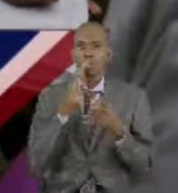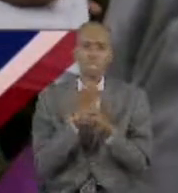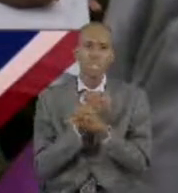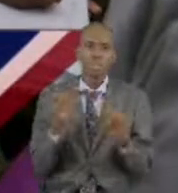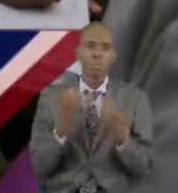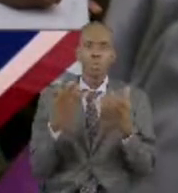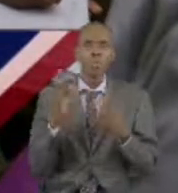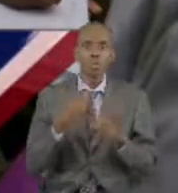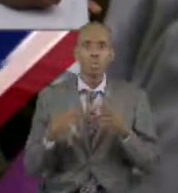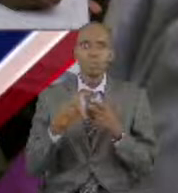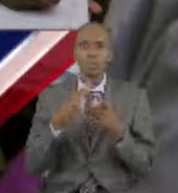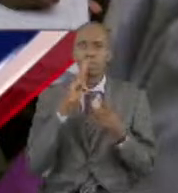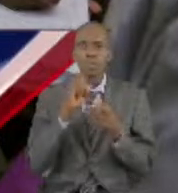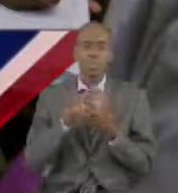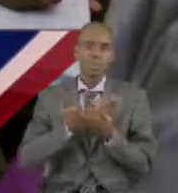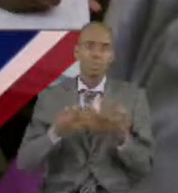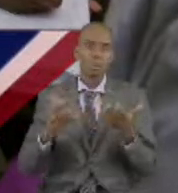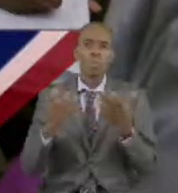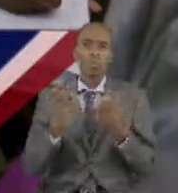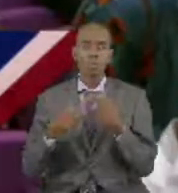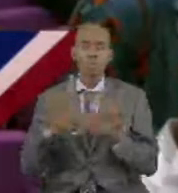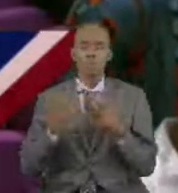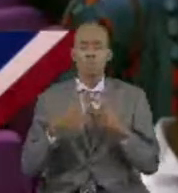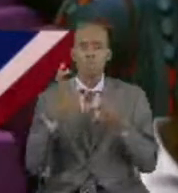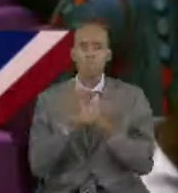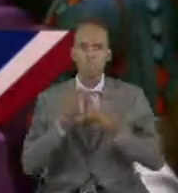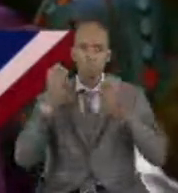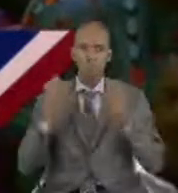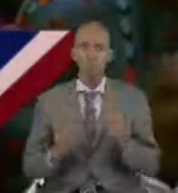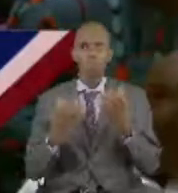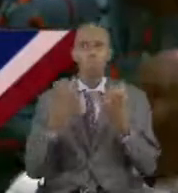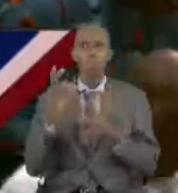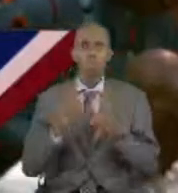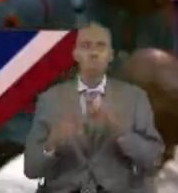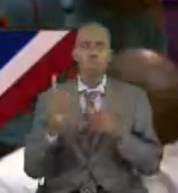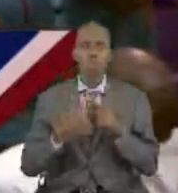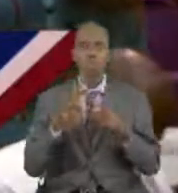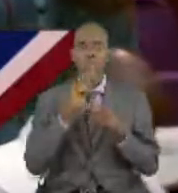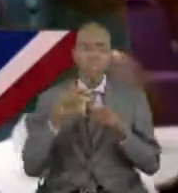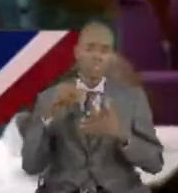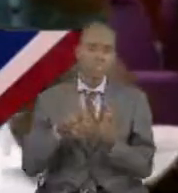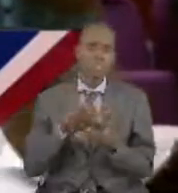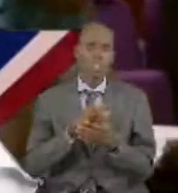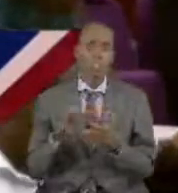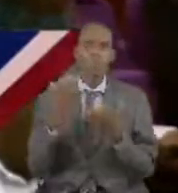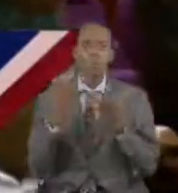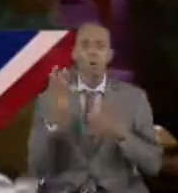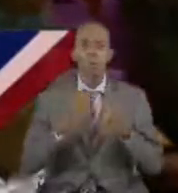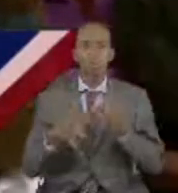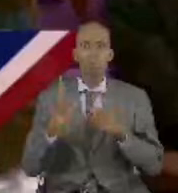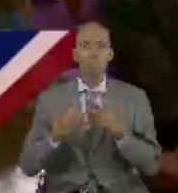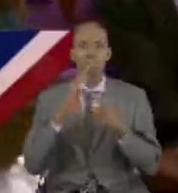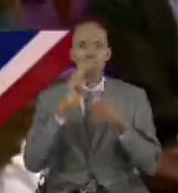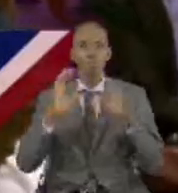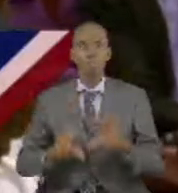si vous voulez que les gens soient sanctifiés, si vous voulez que les gens soient fortifiés, si vous voulez que les gens soient fermes, si vous voulez que les gens soient engagés